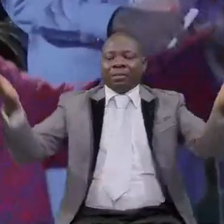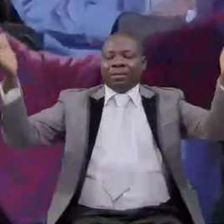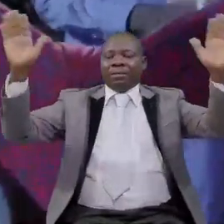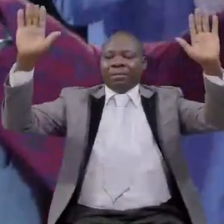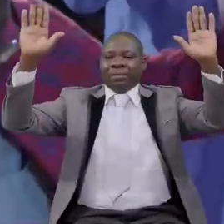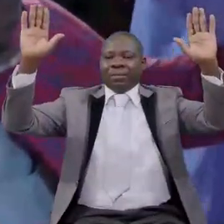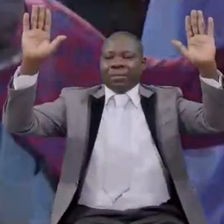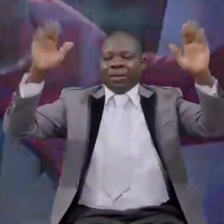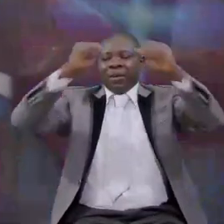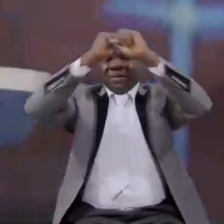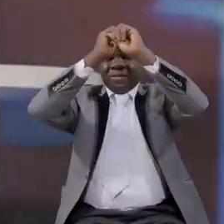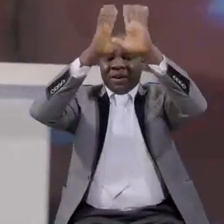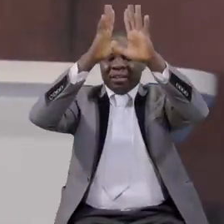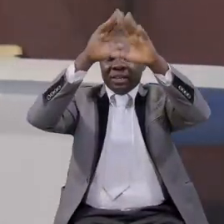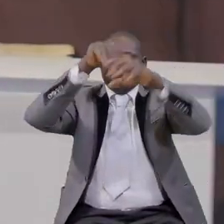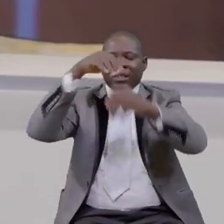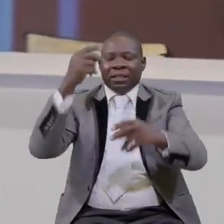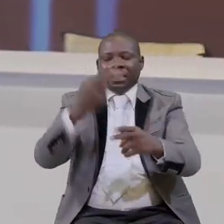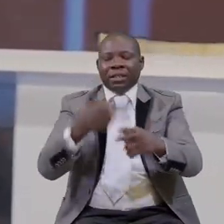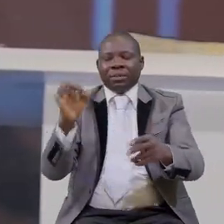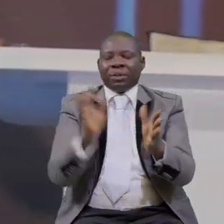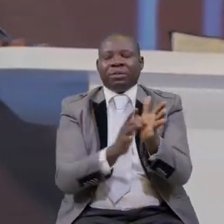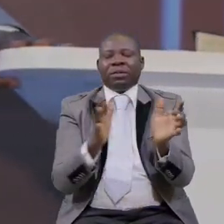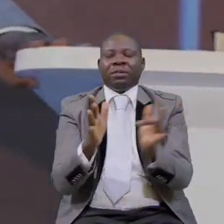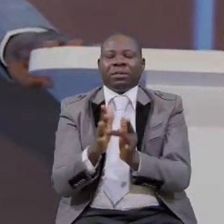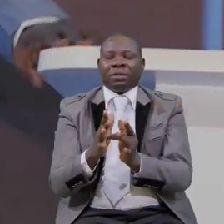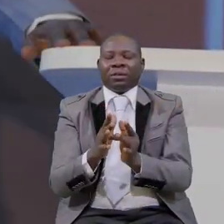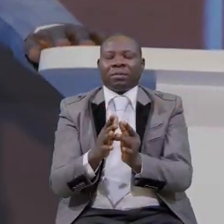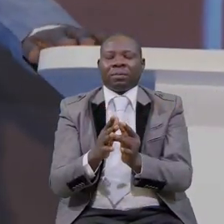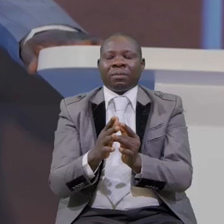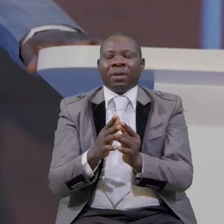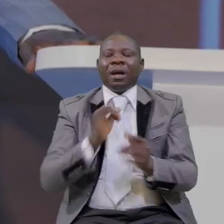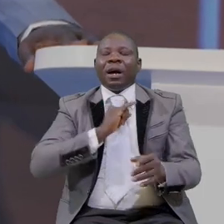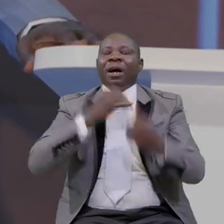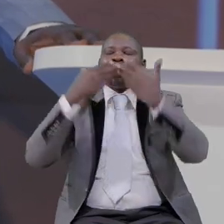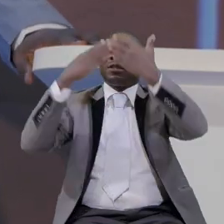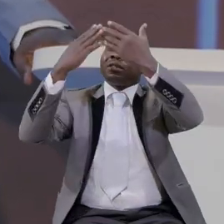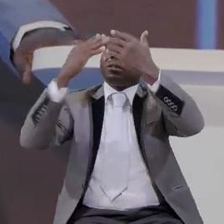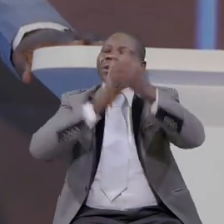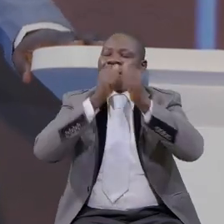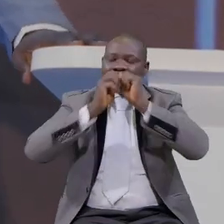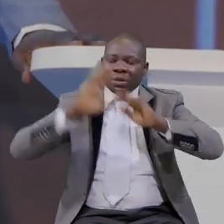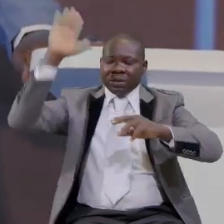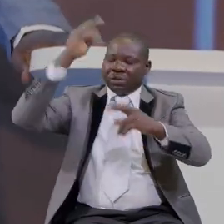Levez cette main, Père, au nom de Jésus. Je te remercie,